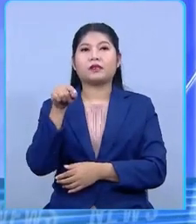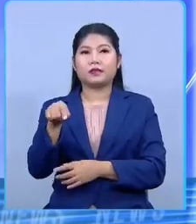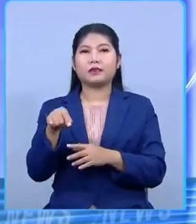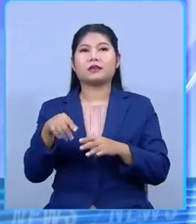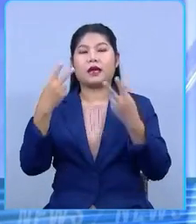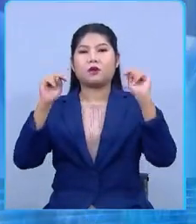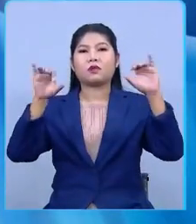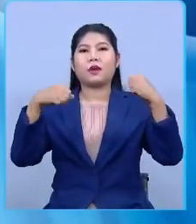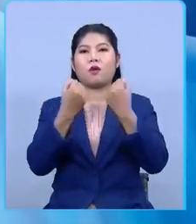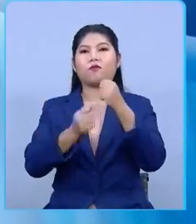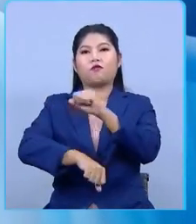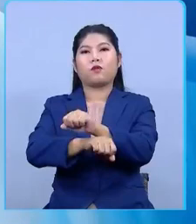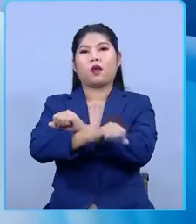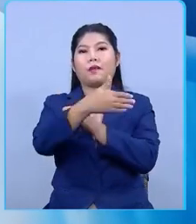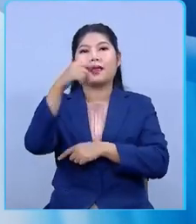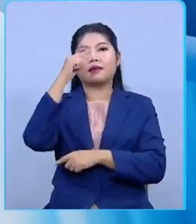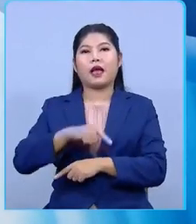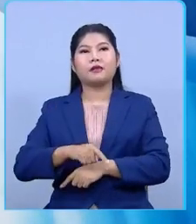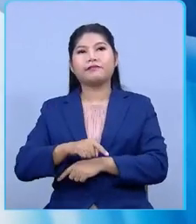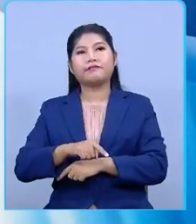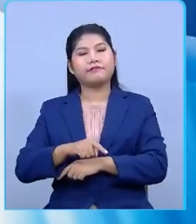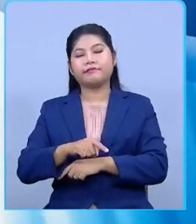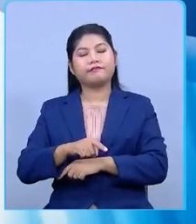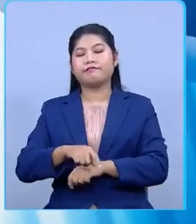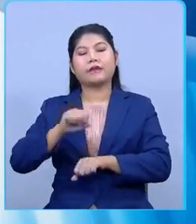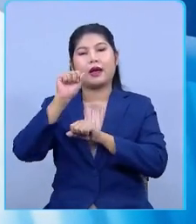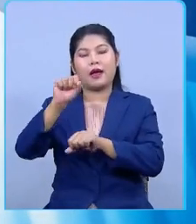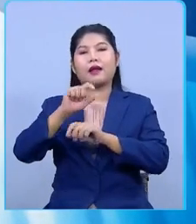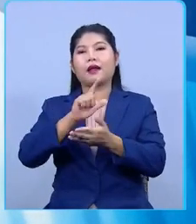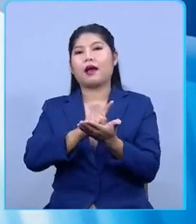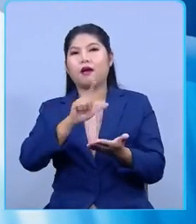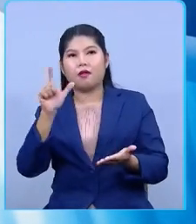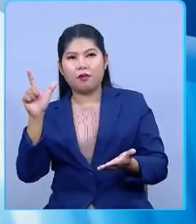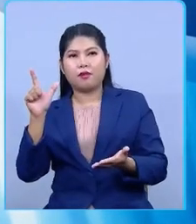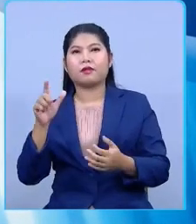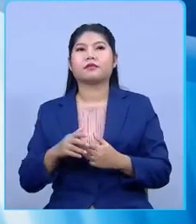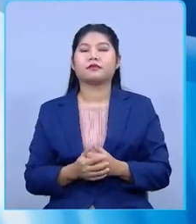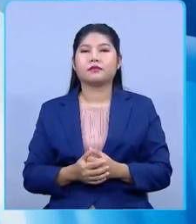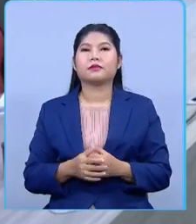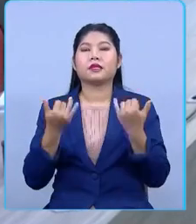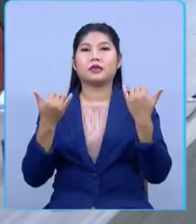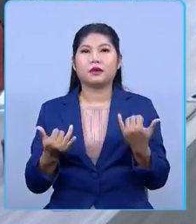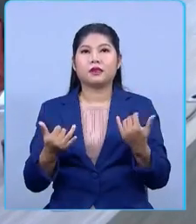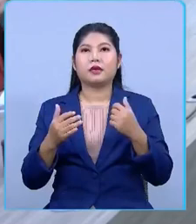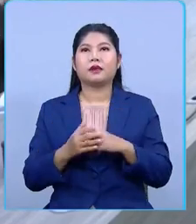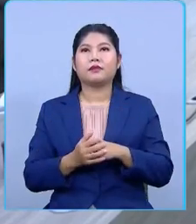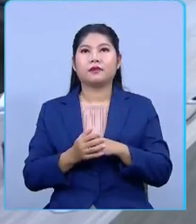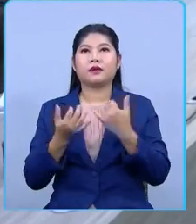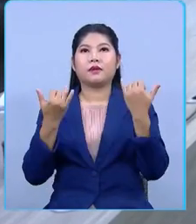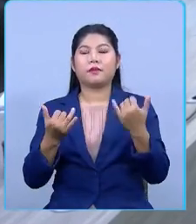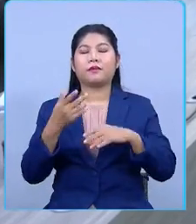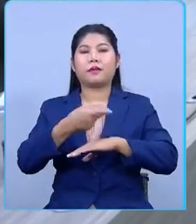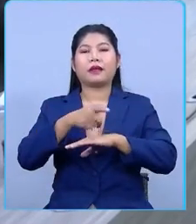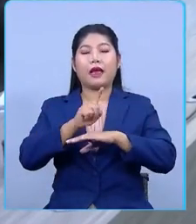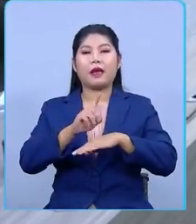ประกาศลาออกแล้วนะคะซึ่งก็เกิดขึ้นหลังจากที่พลเอกประวิตรวงษ์สุวรรณรองนายกรัฐมนตรีและประธานคณะกรรมการโอลิมปิกแห่งประเทศไทย